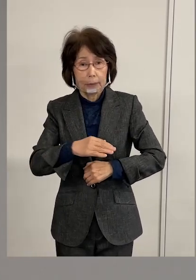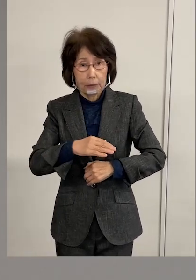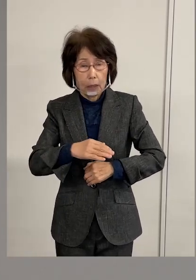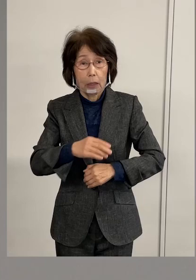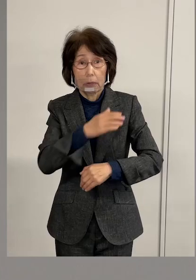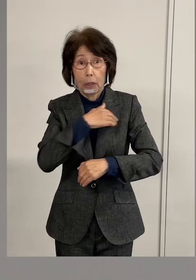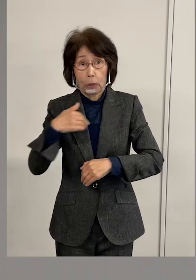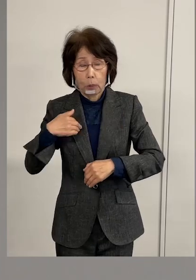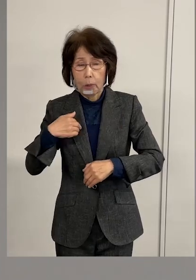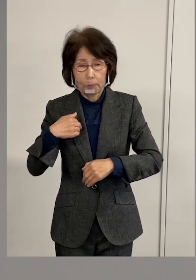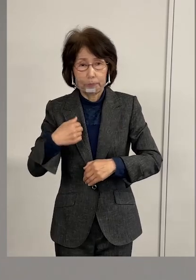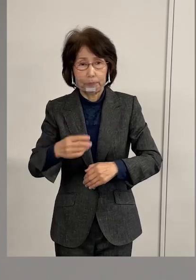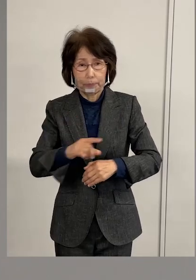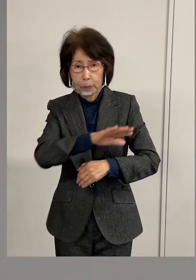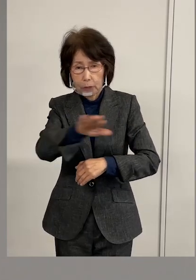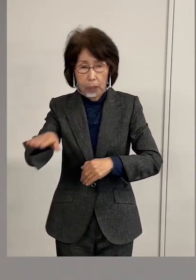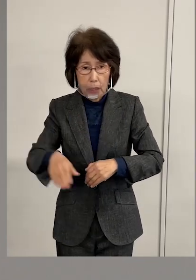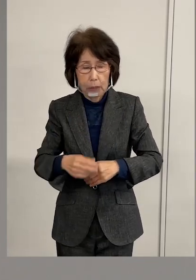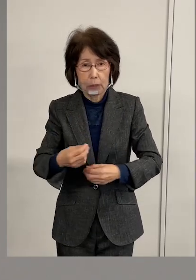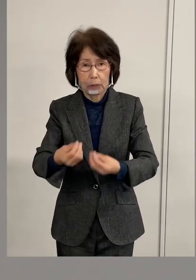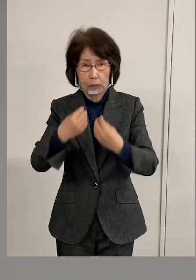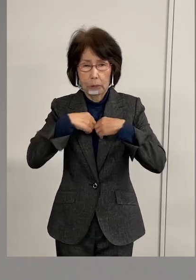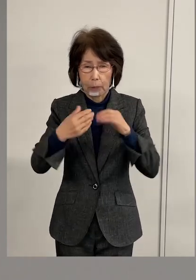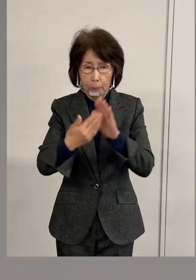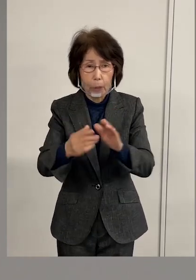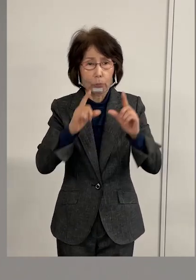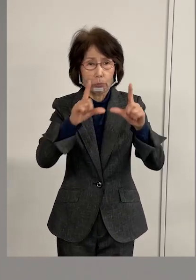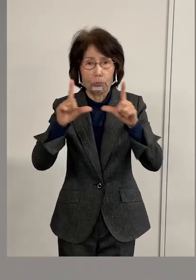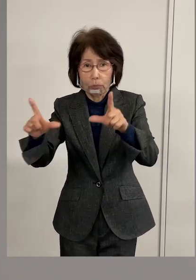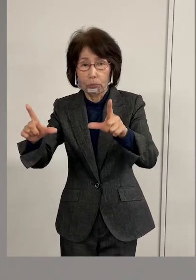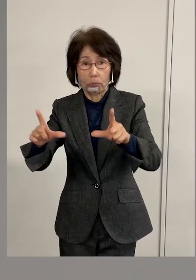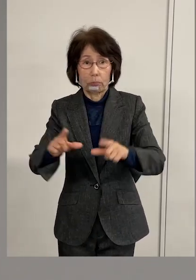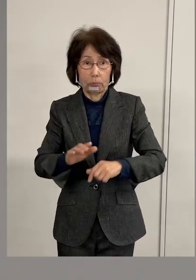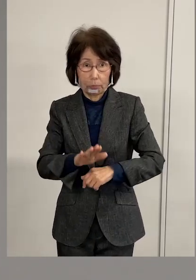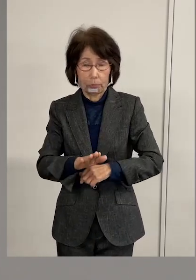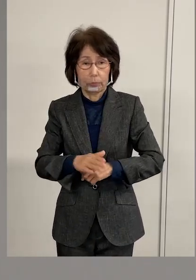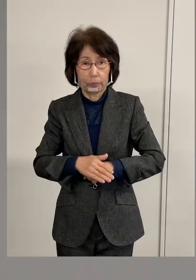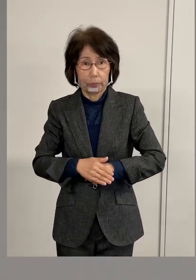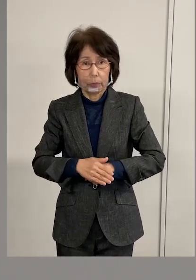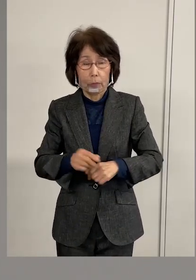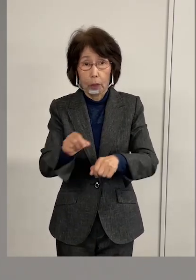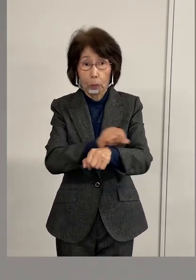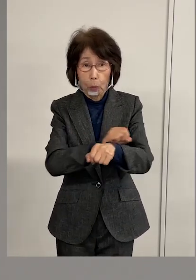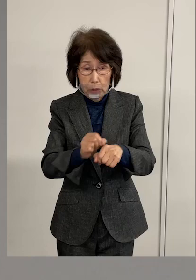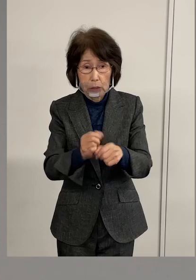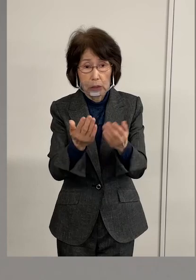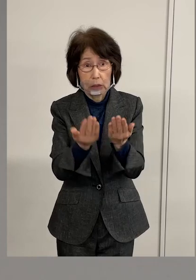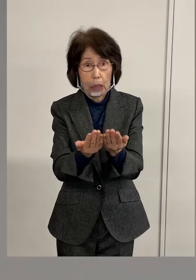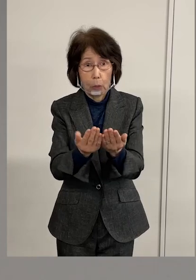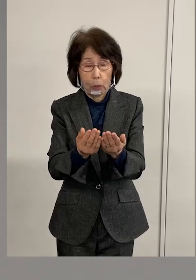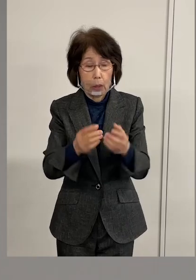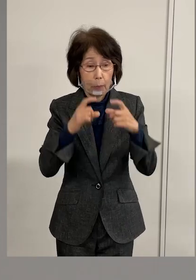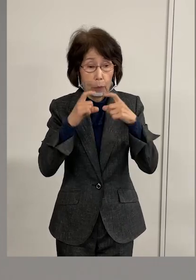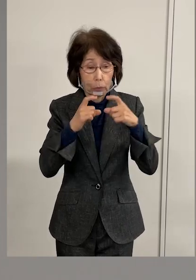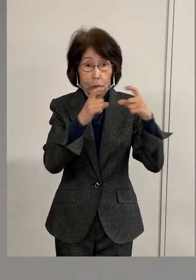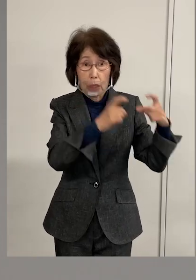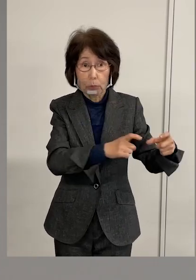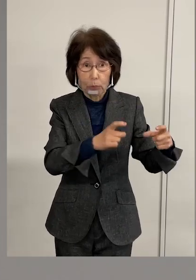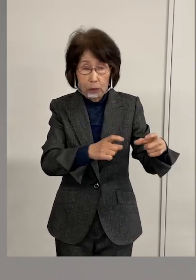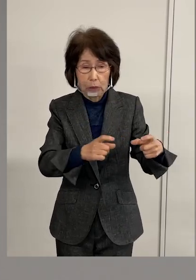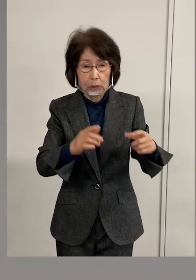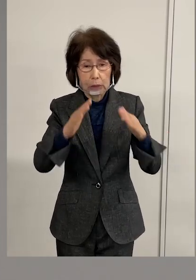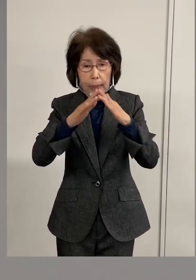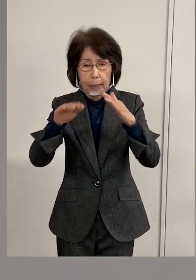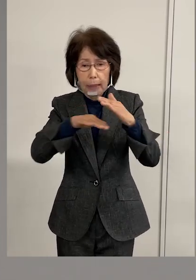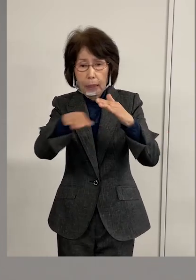になると思いますが、そのあたりの、特に学校でマスクを外して、家庭内に高齢者がいる方については、十分家庭内感染に気